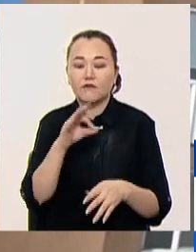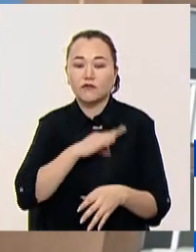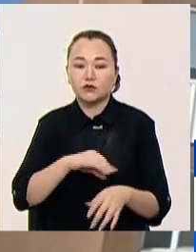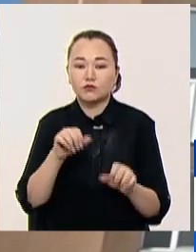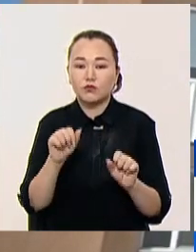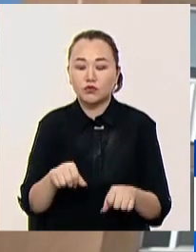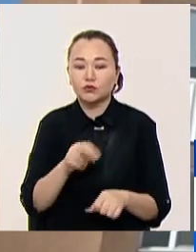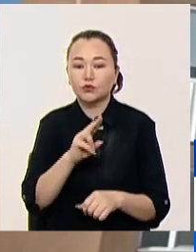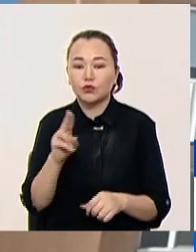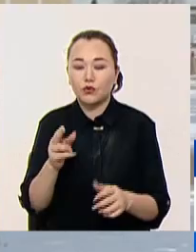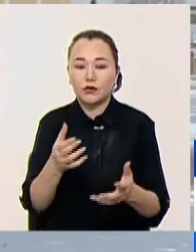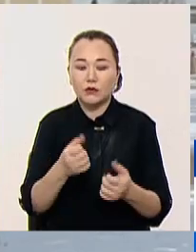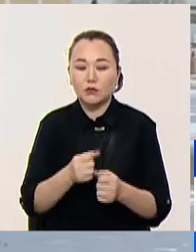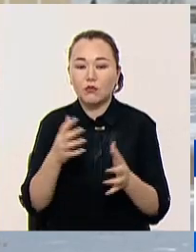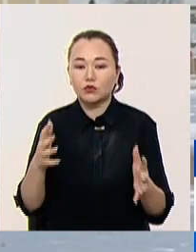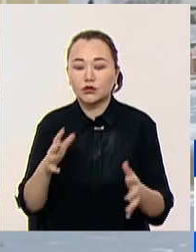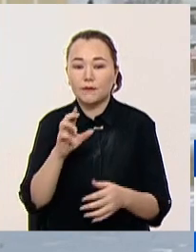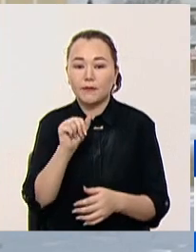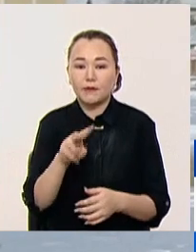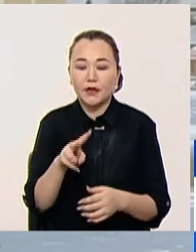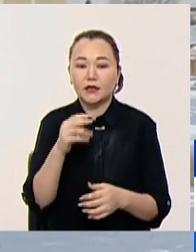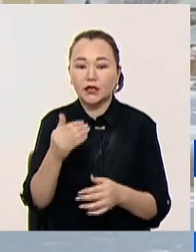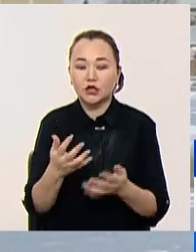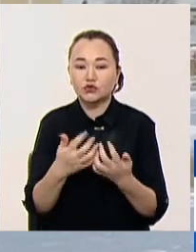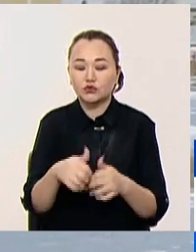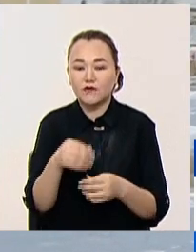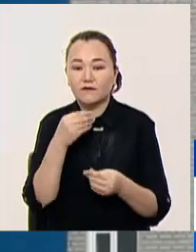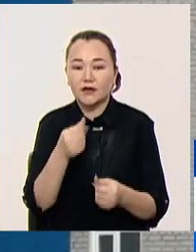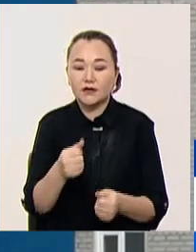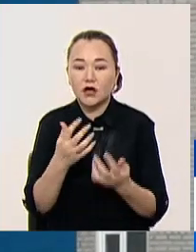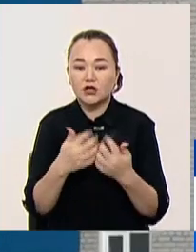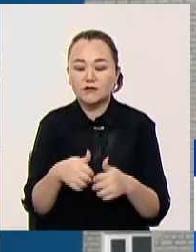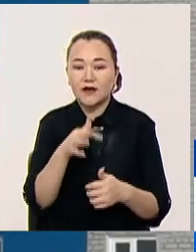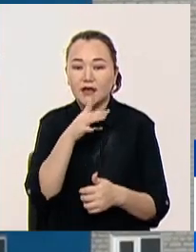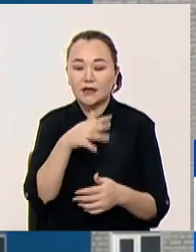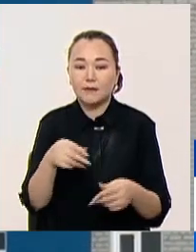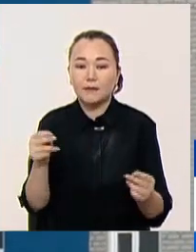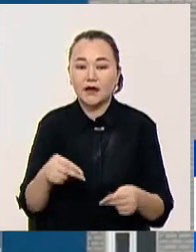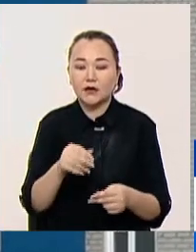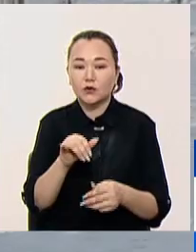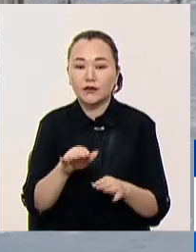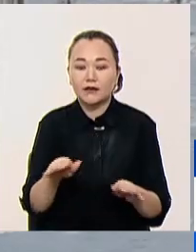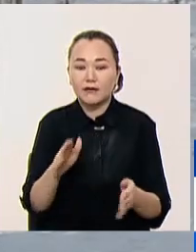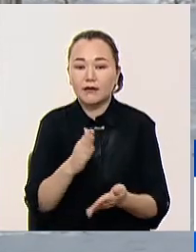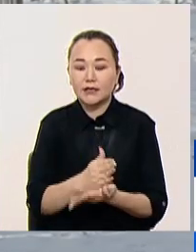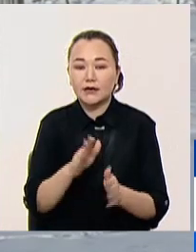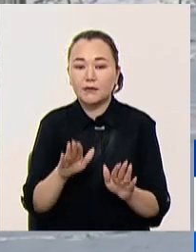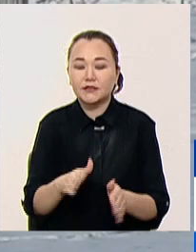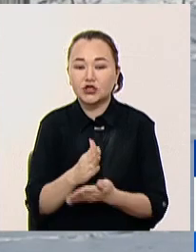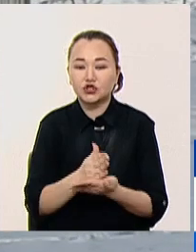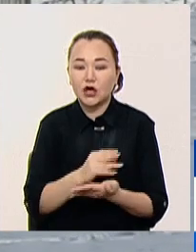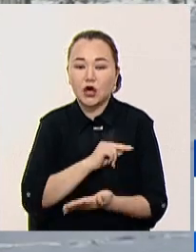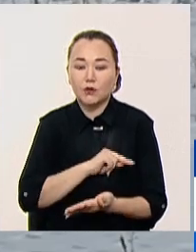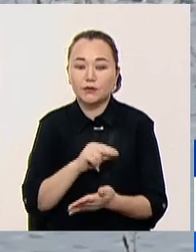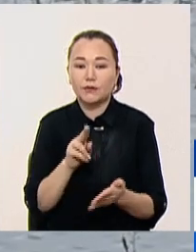им смогут те, кто наберет больше всего баллов. На их число будет влиять количество лет в браке, наличие детей, место и стаж работы,